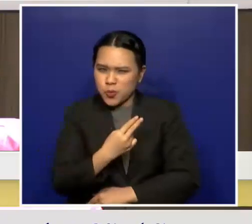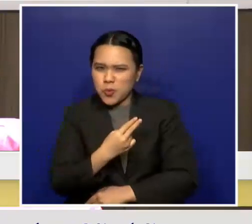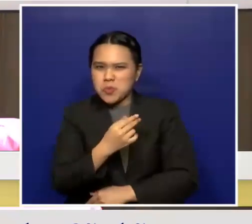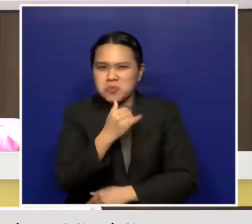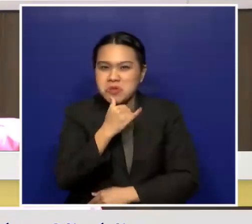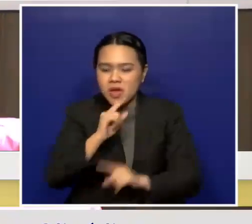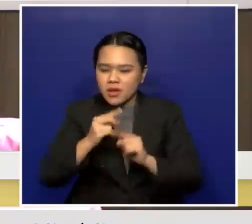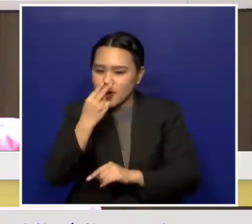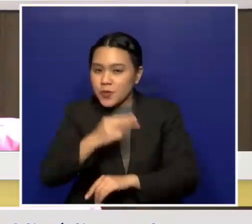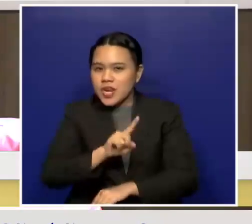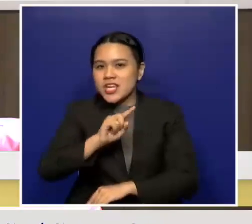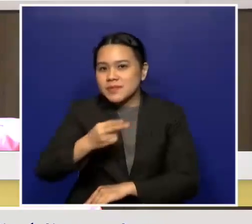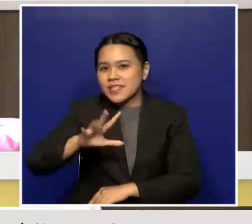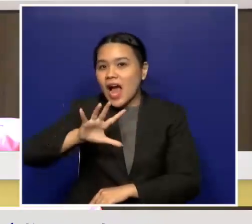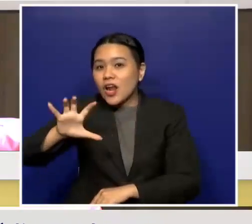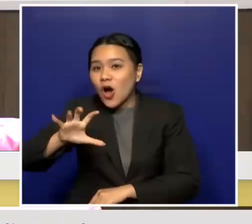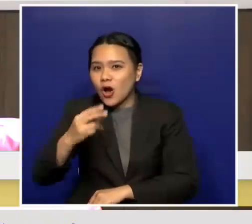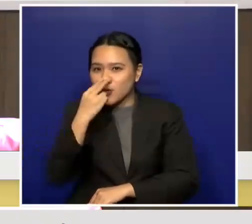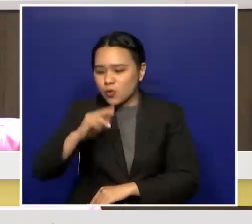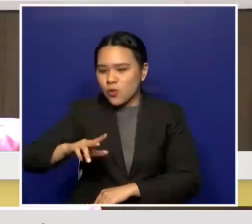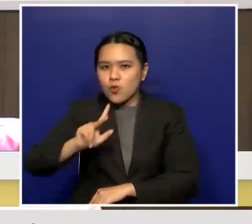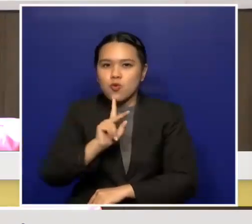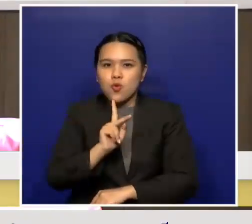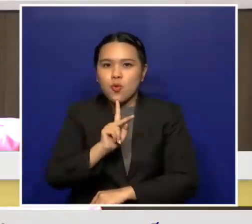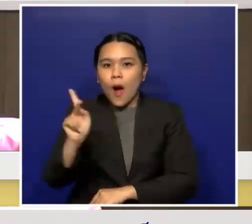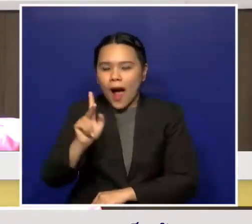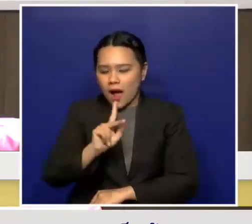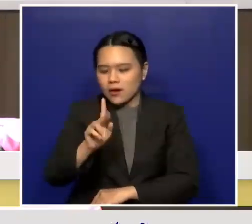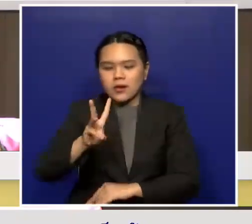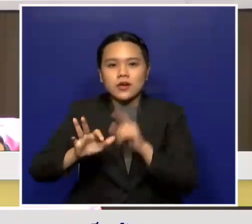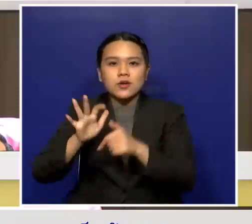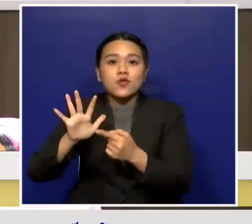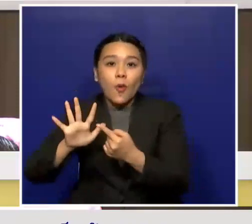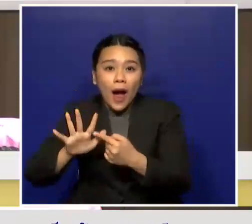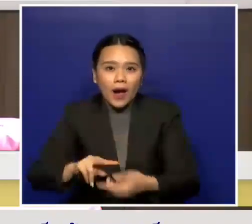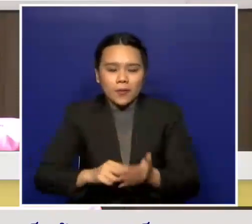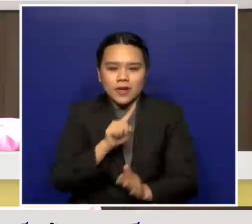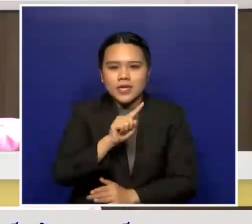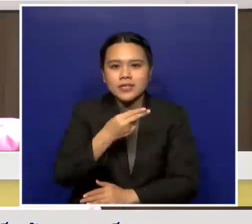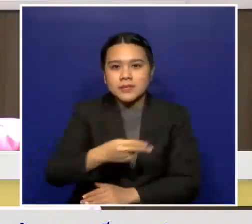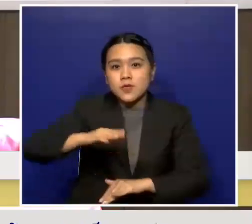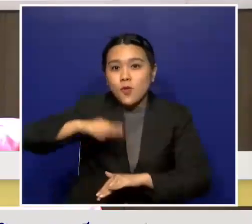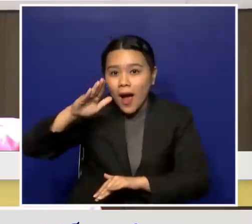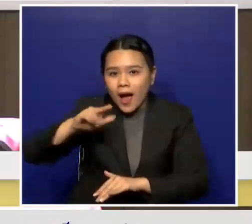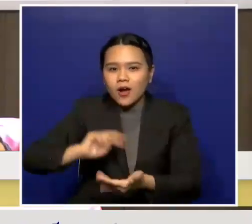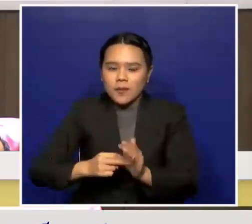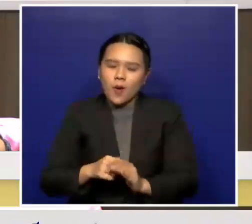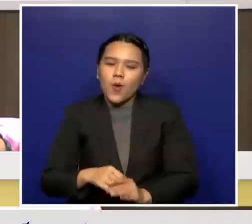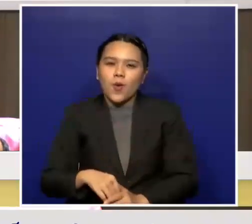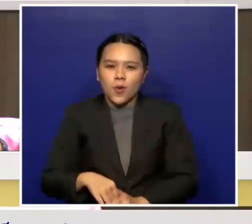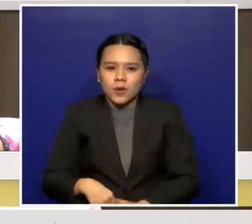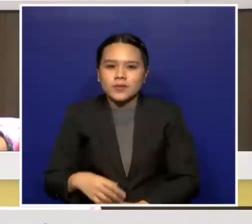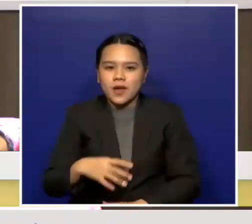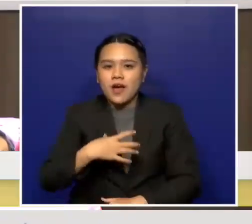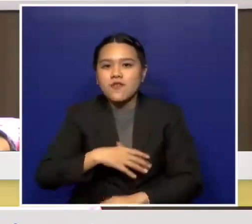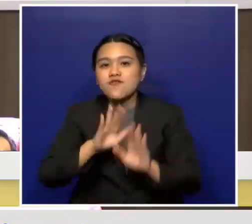1,500 แล้วกันกลายเป็นหมื่นกว่าคำว่าหมื่นกว่าหมื่นเดียวกับหมื่นกว่ามันต่างกันนะท่านประธานครับฝากไปถึงคนที่ประมูลด้